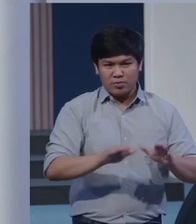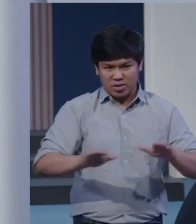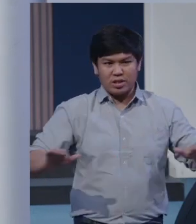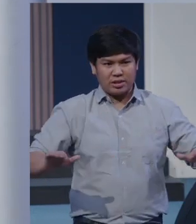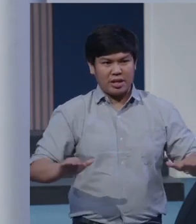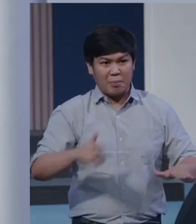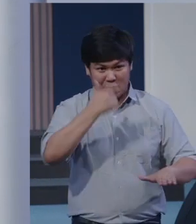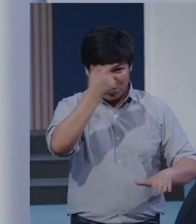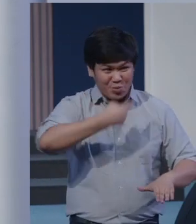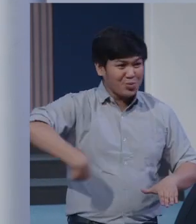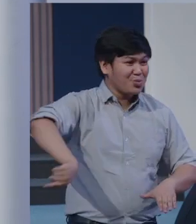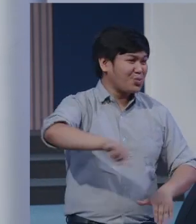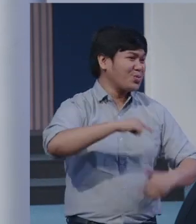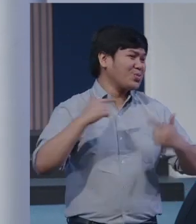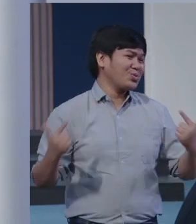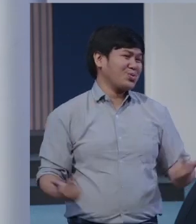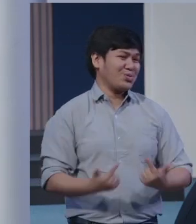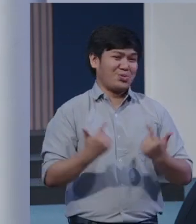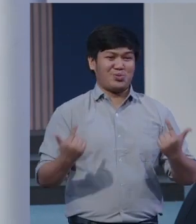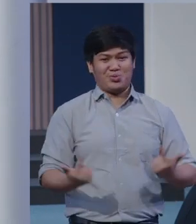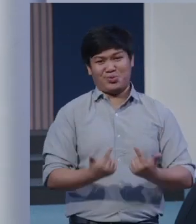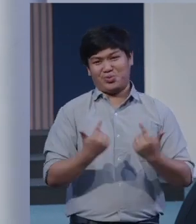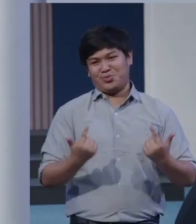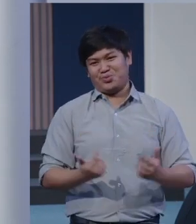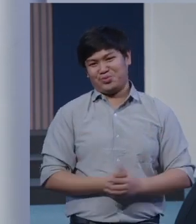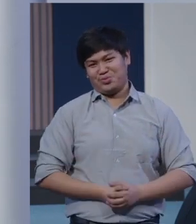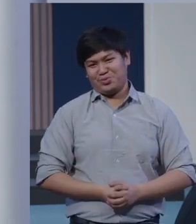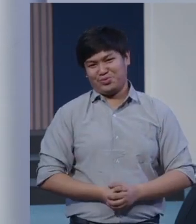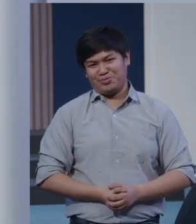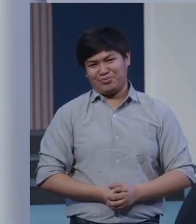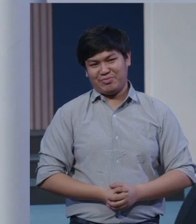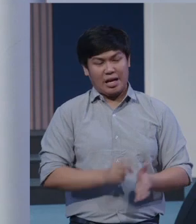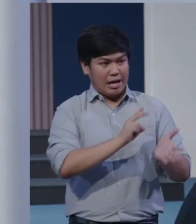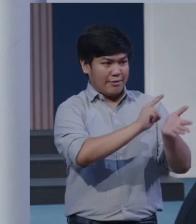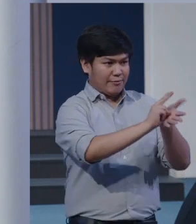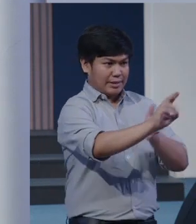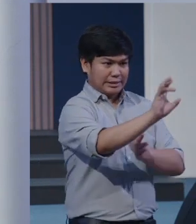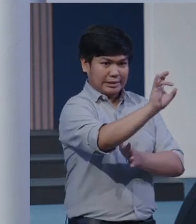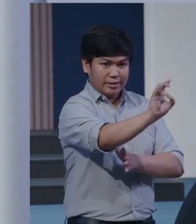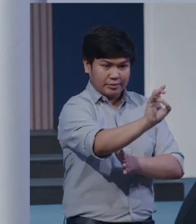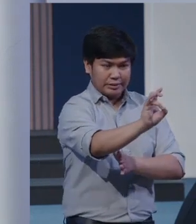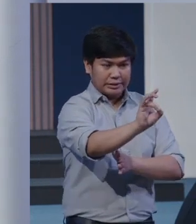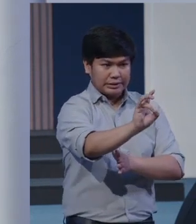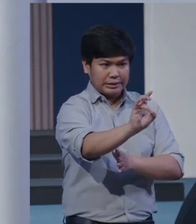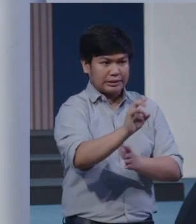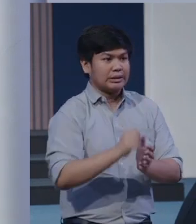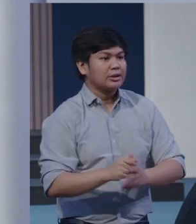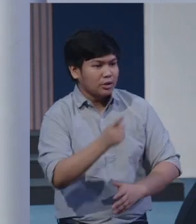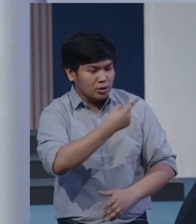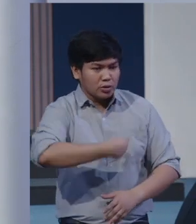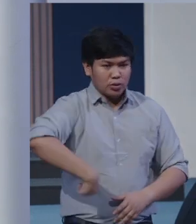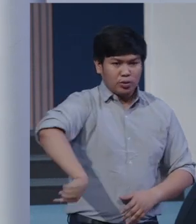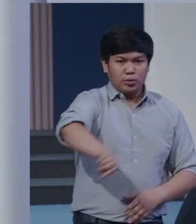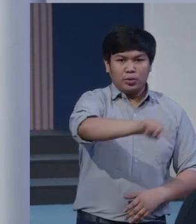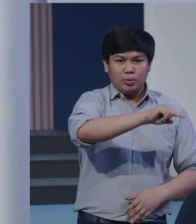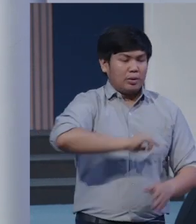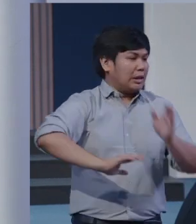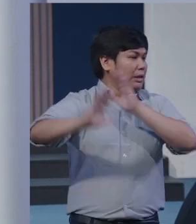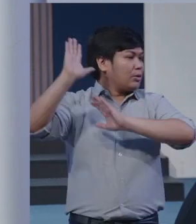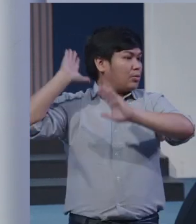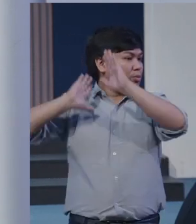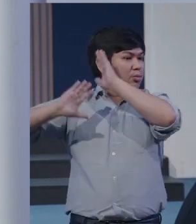Sabi kasi sa verse 7 doon sa ating binasa kanina in these you two once